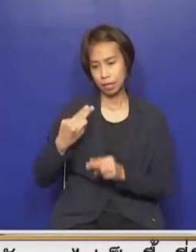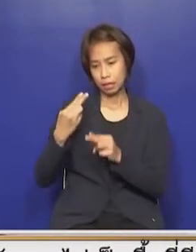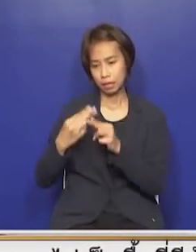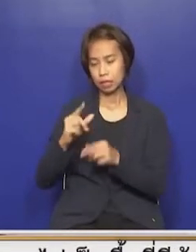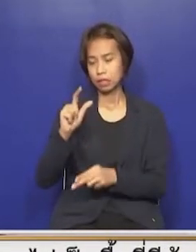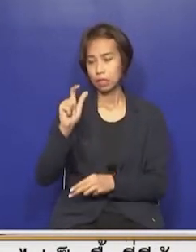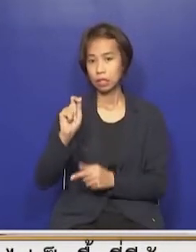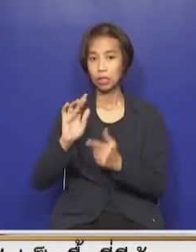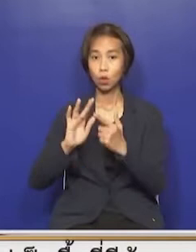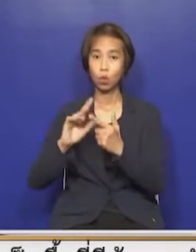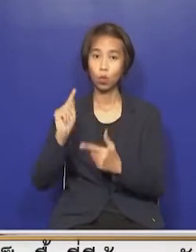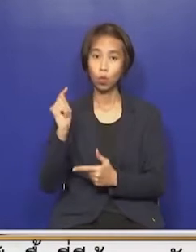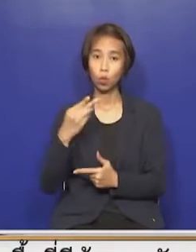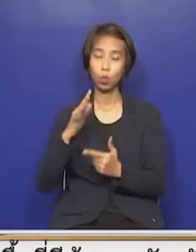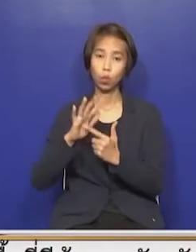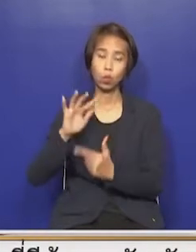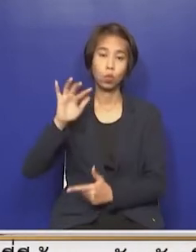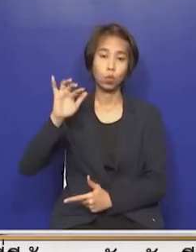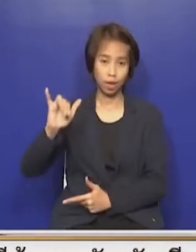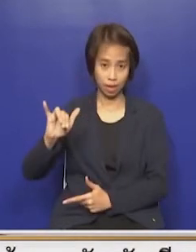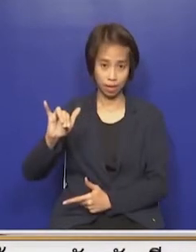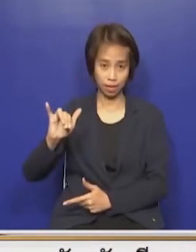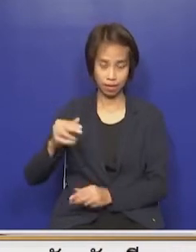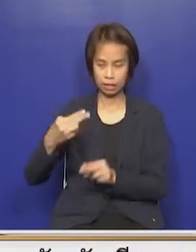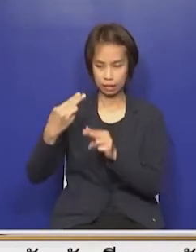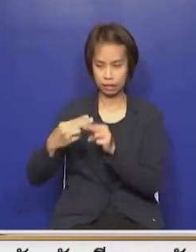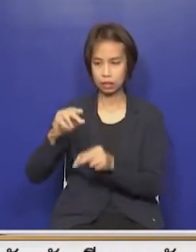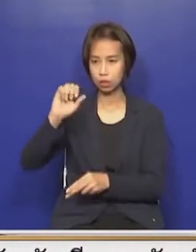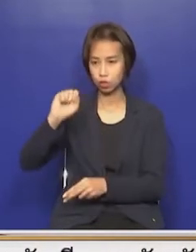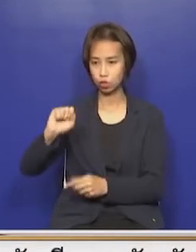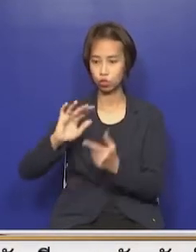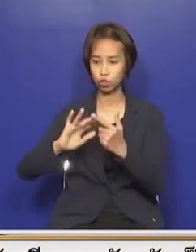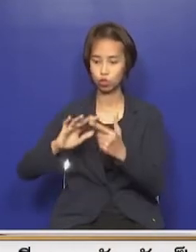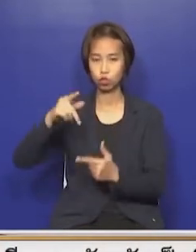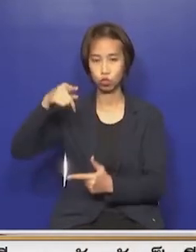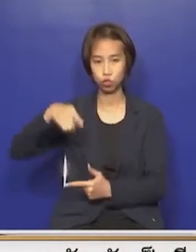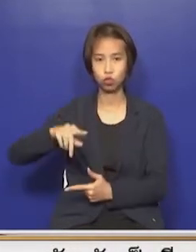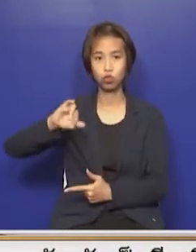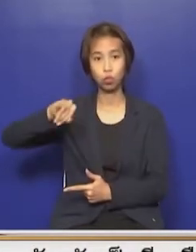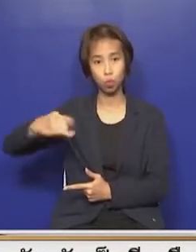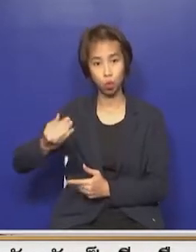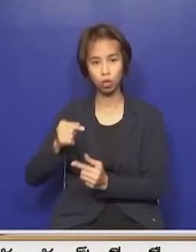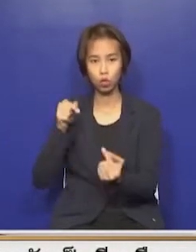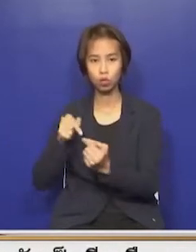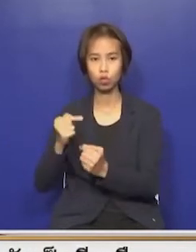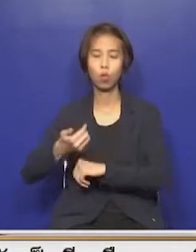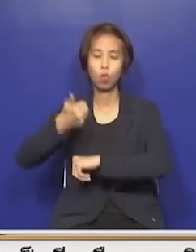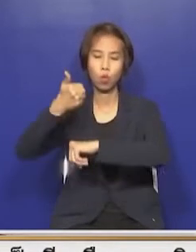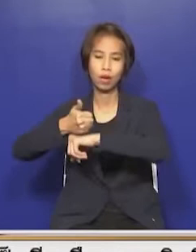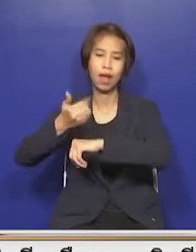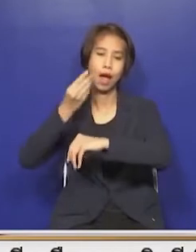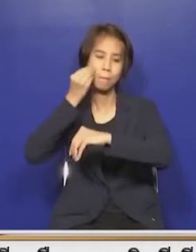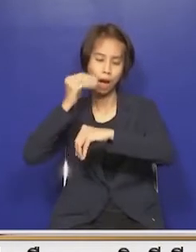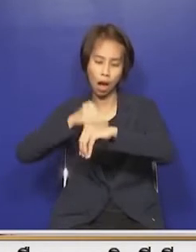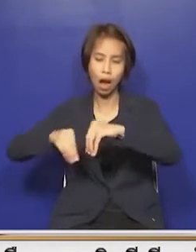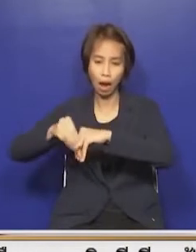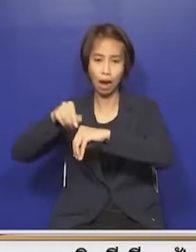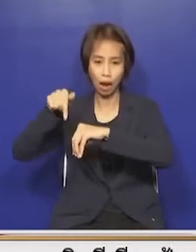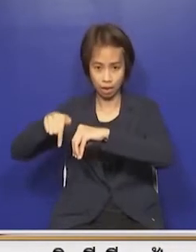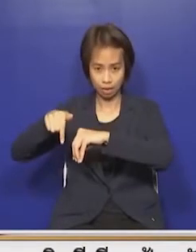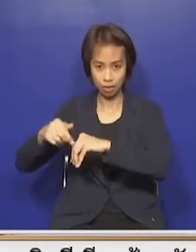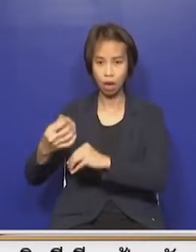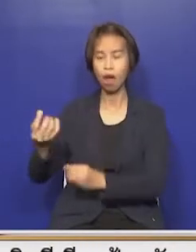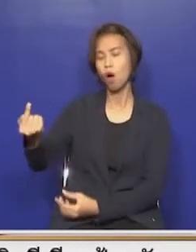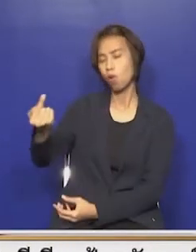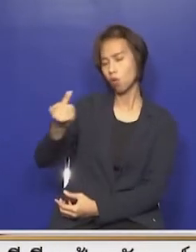ตรสิงห์และนายสุพศนะครับผู้ใหญ่บ้านบ้านหนองแค่นะครับตำบลโคกนาโกอำเภ